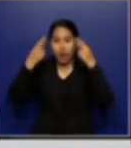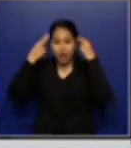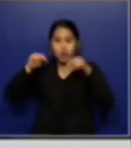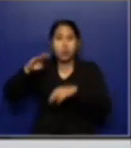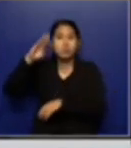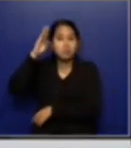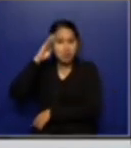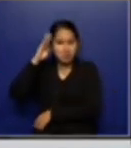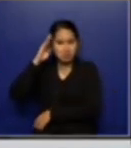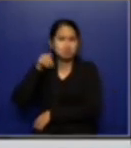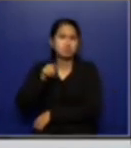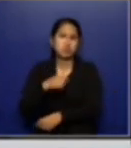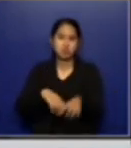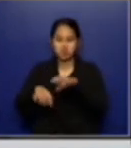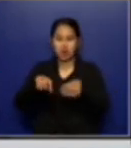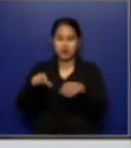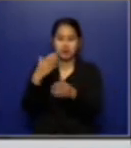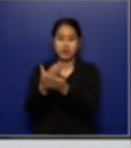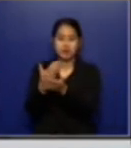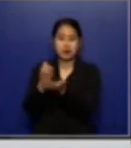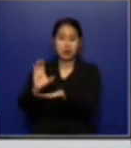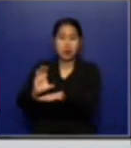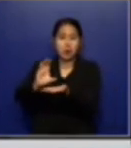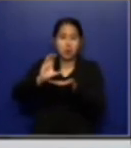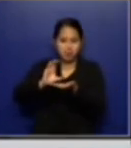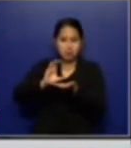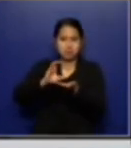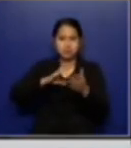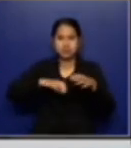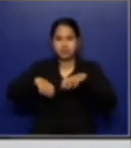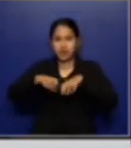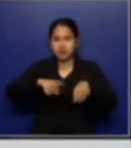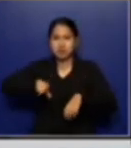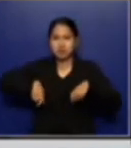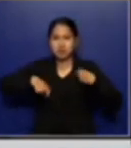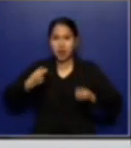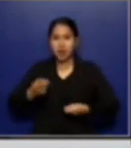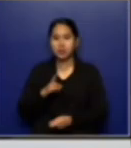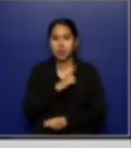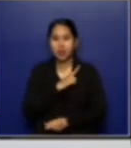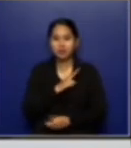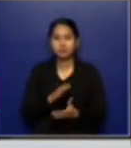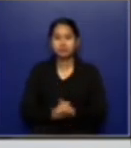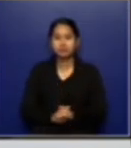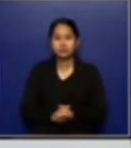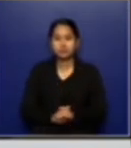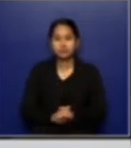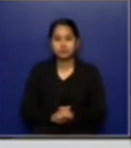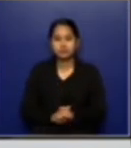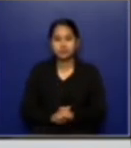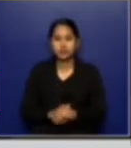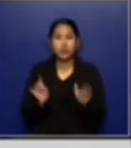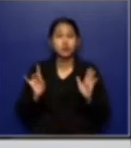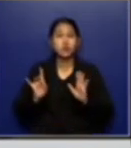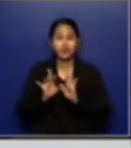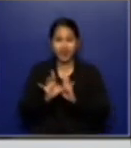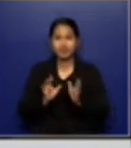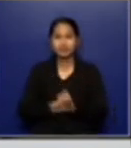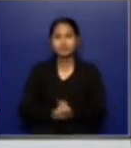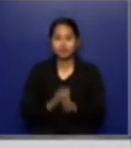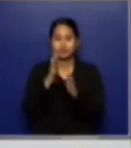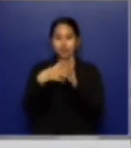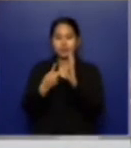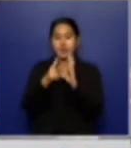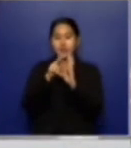โอชากลับจัดสรรงบประมาณเพื่อใช้จ่ายส่วนตัวค่ะประเด็นสุดท้ายนะคะนโยบาย